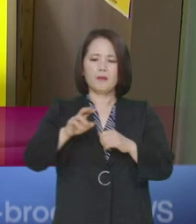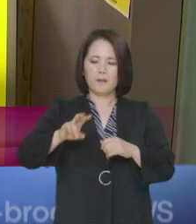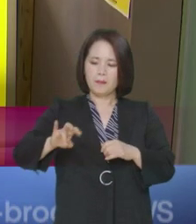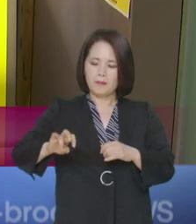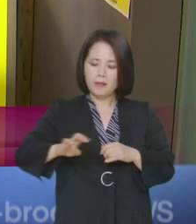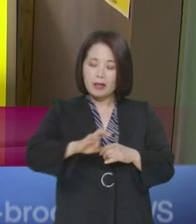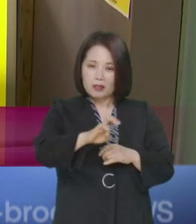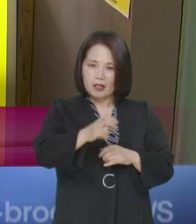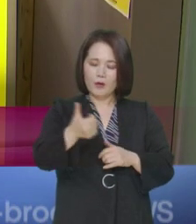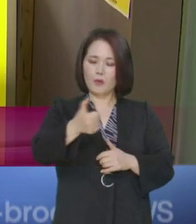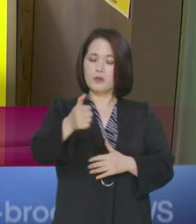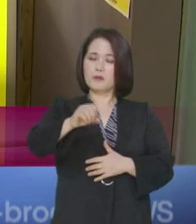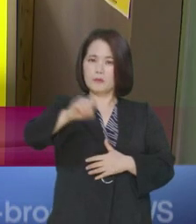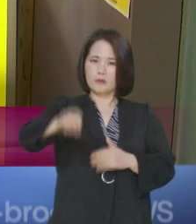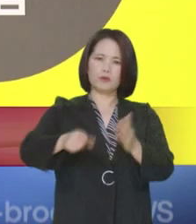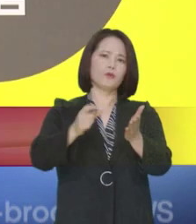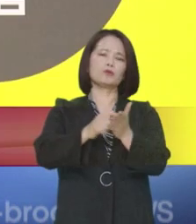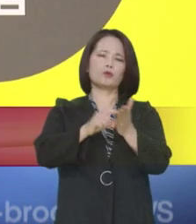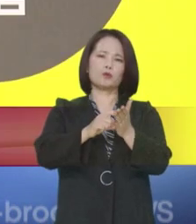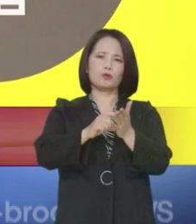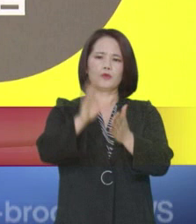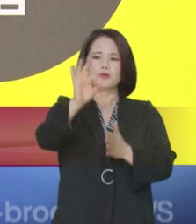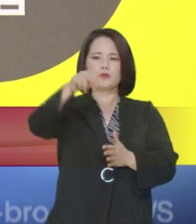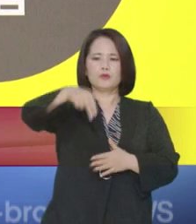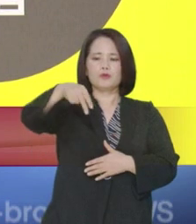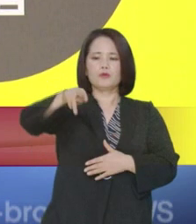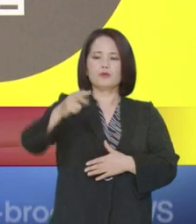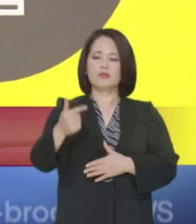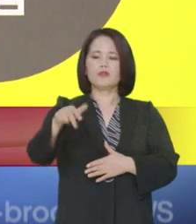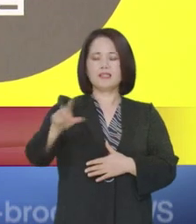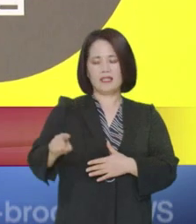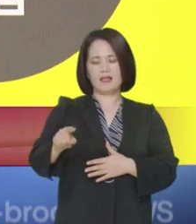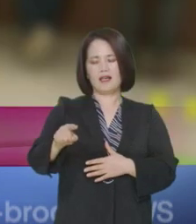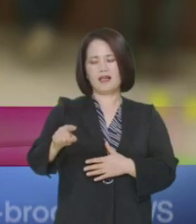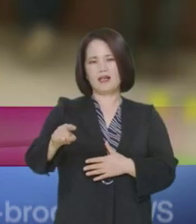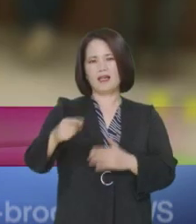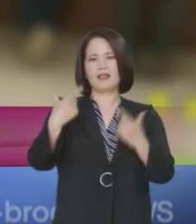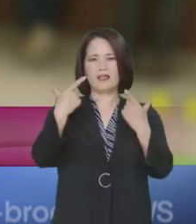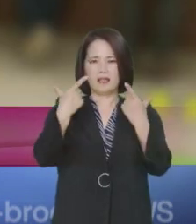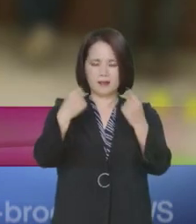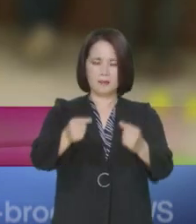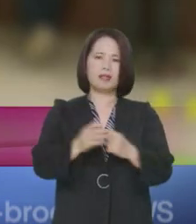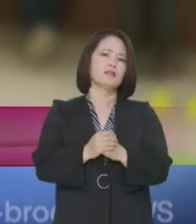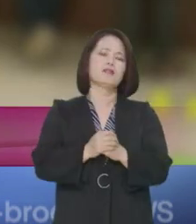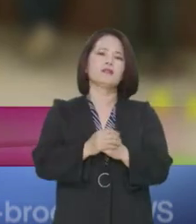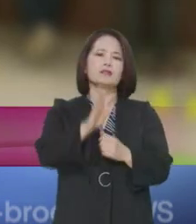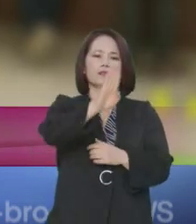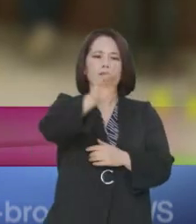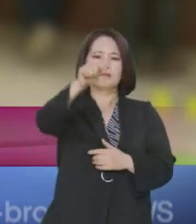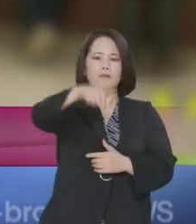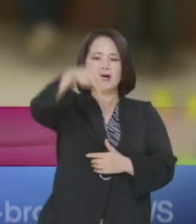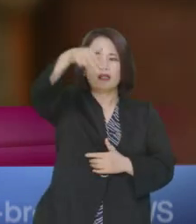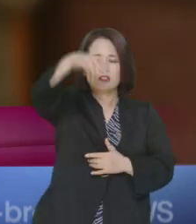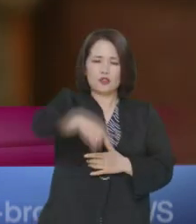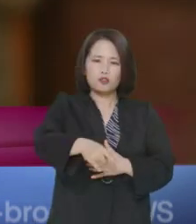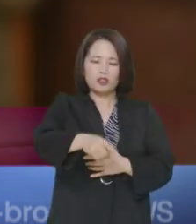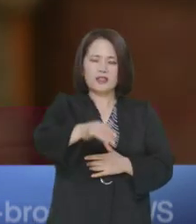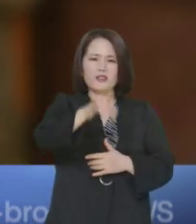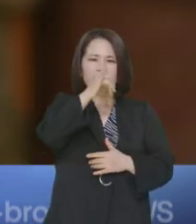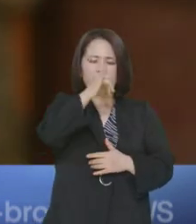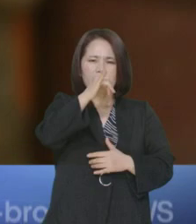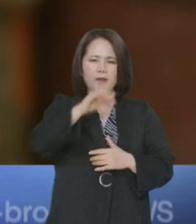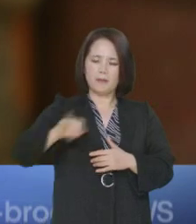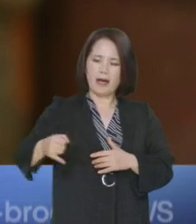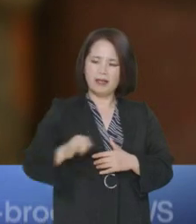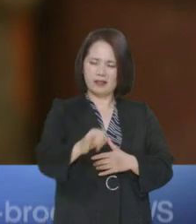그다 50% 정도 없고 위원장 일치 하는데요 박지 의 몸에 그 기사가 는 코로나 바이러스가 변종 되서 인간에게 전파된